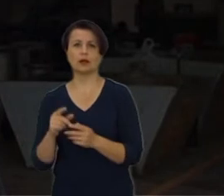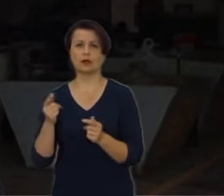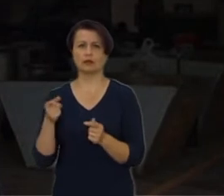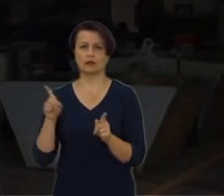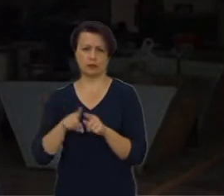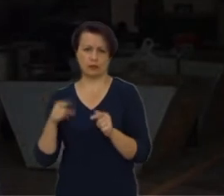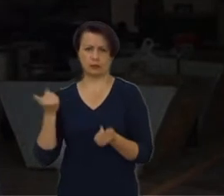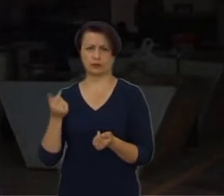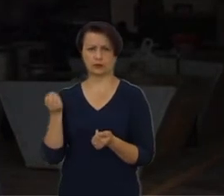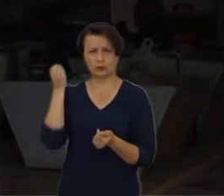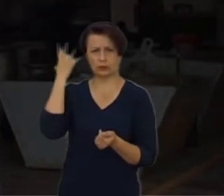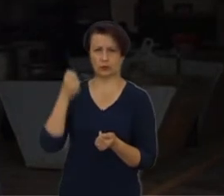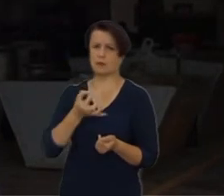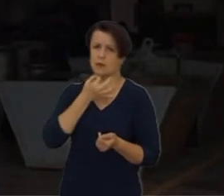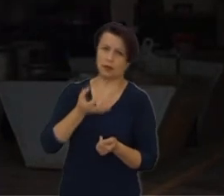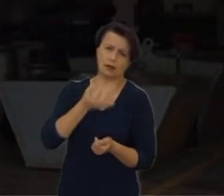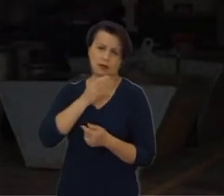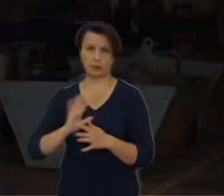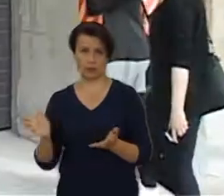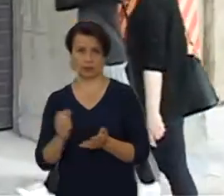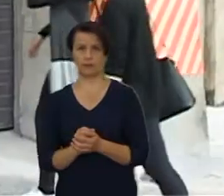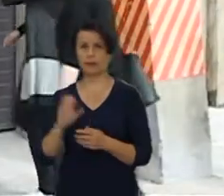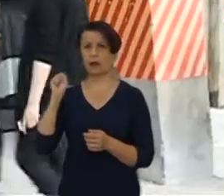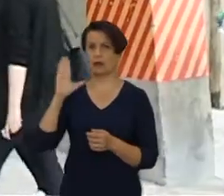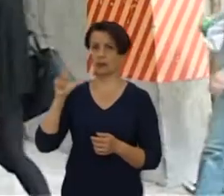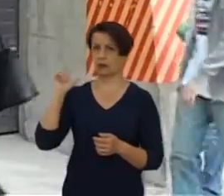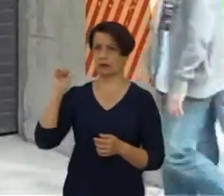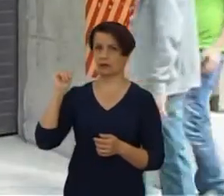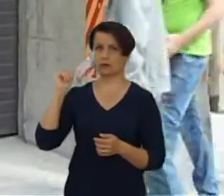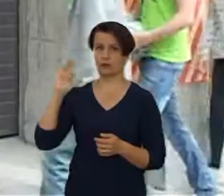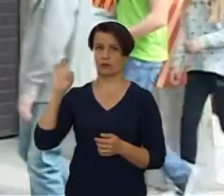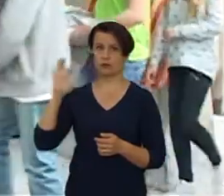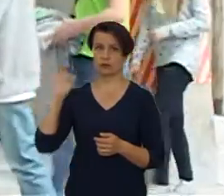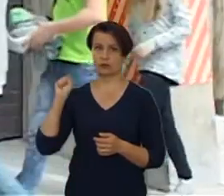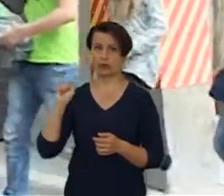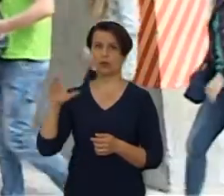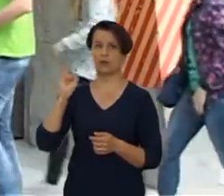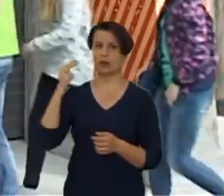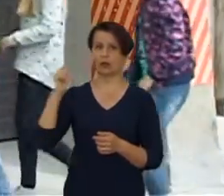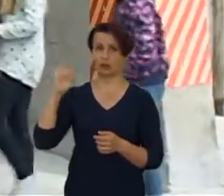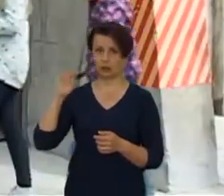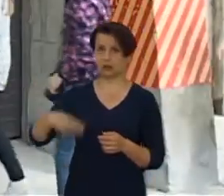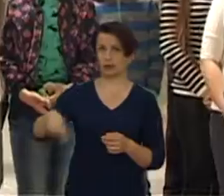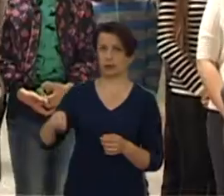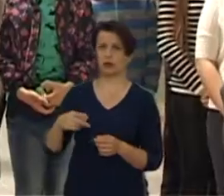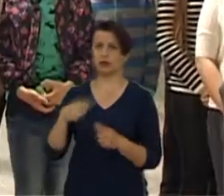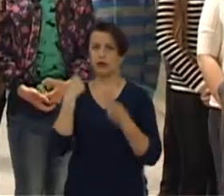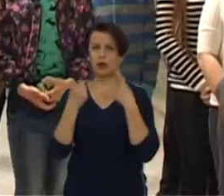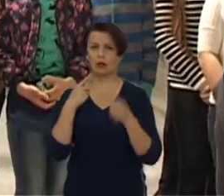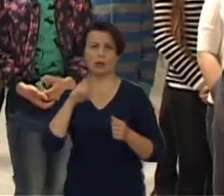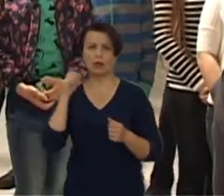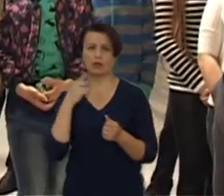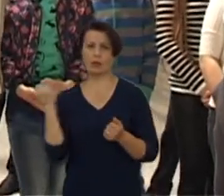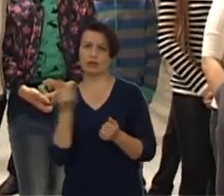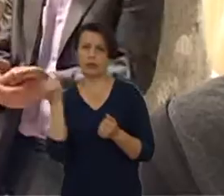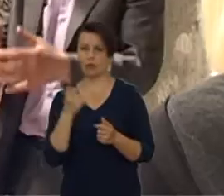ir tiesiog suvoki, ar tau tai patinka ar ne. Akcinės bendrovės Lifosa administracijos direktorius Juozas Baniota minėjo, kad